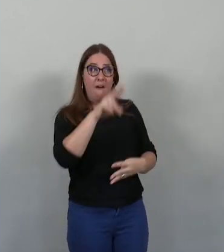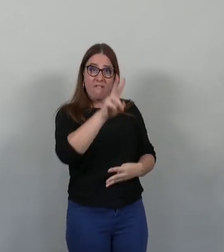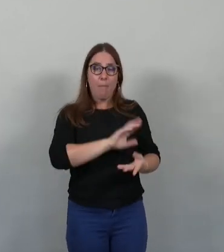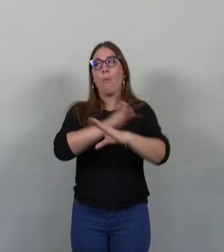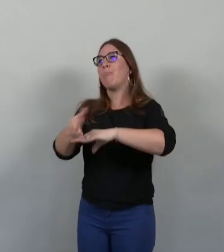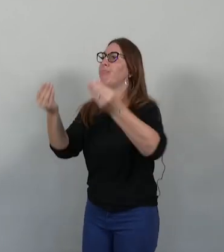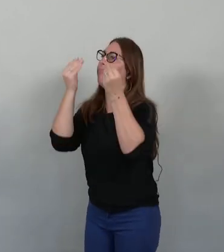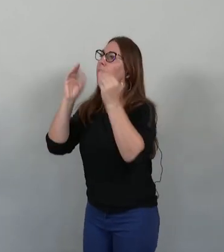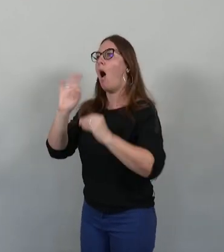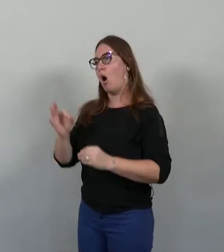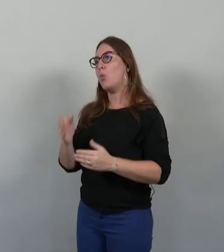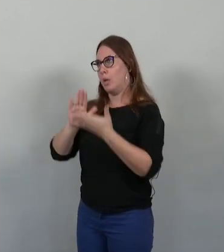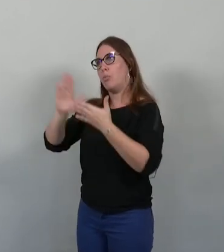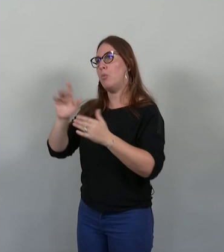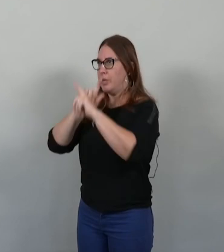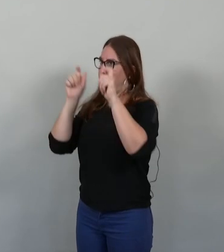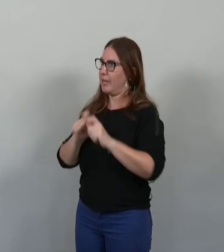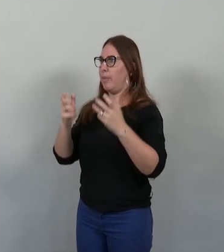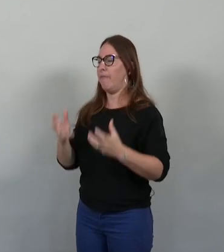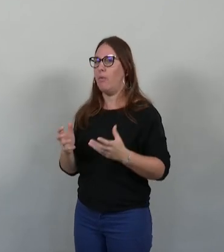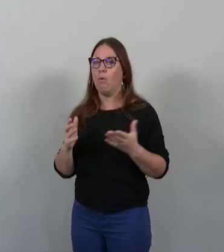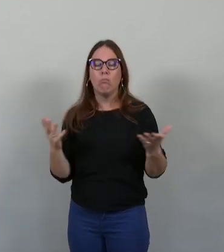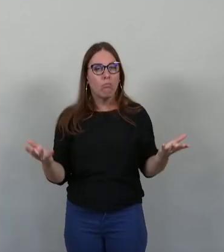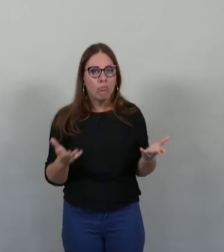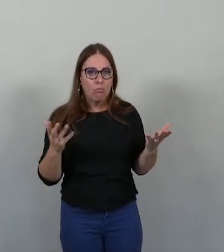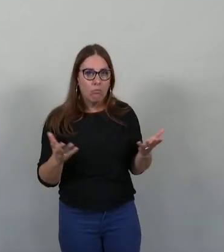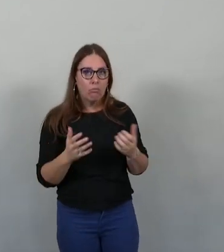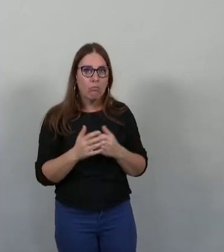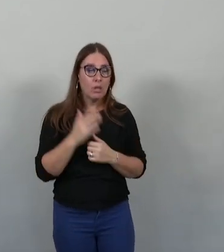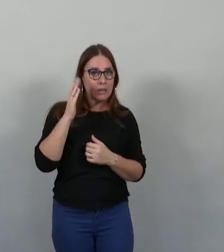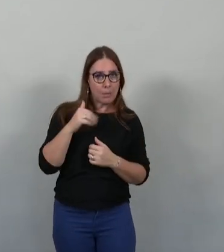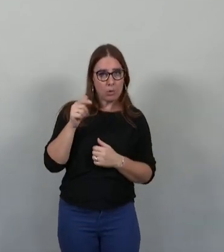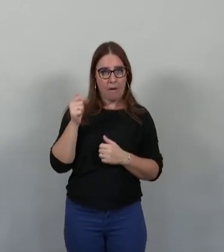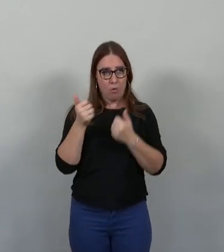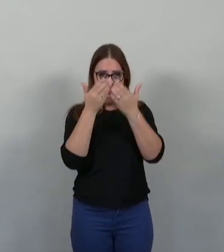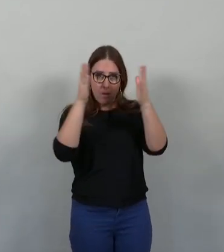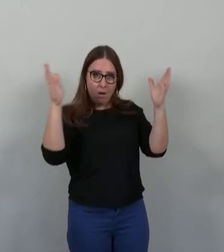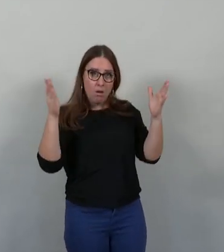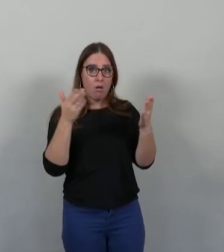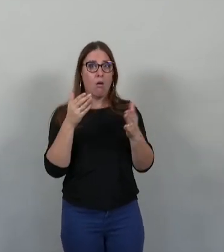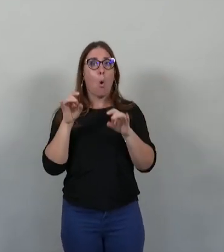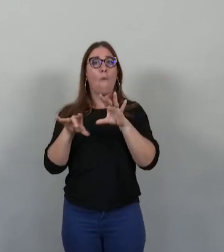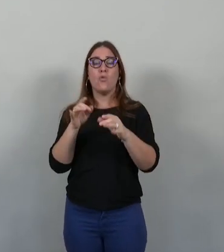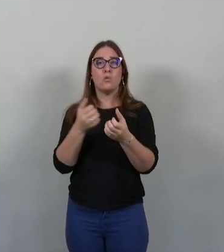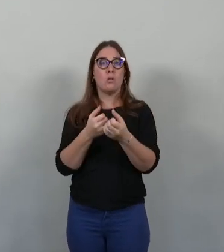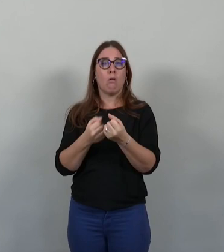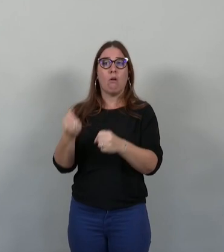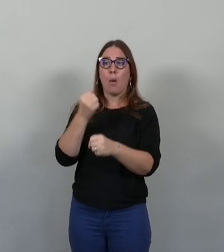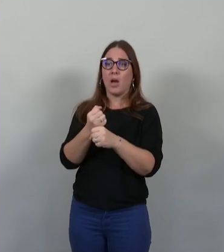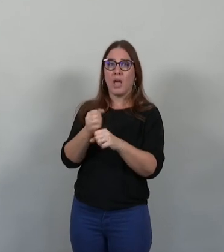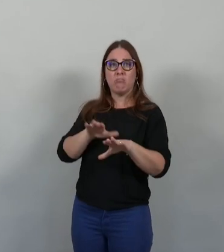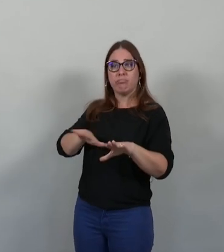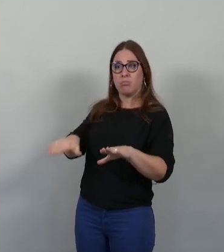comportement en l'absence de contrôle régulier à grande échelle que vous refusez de mettre en place la situation ne